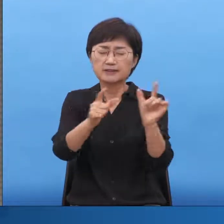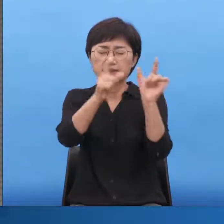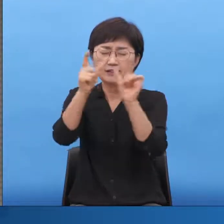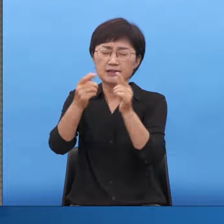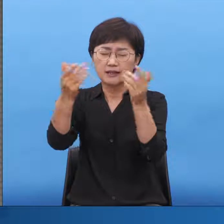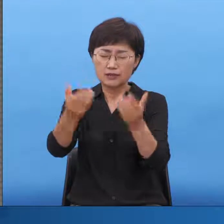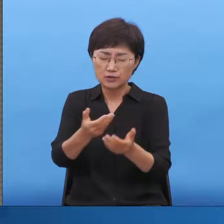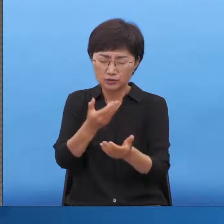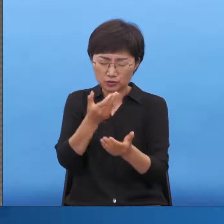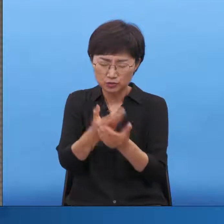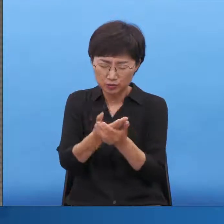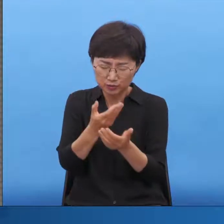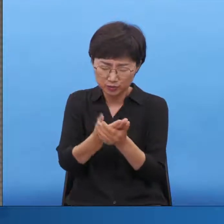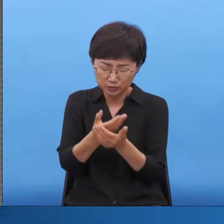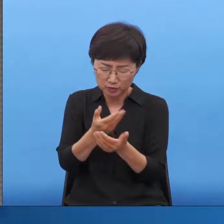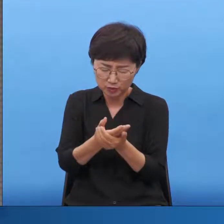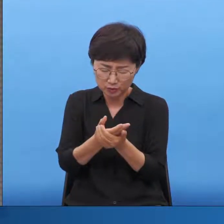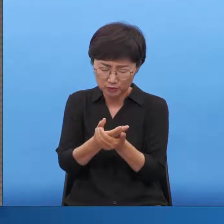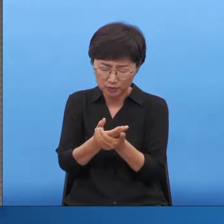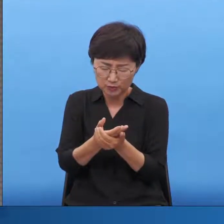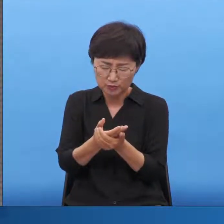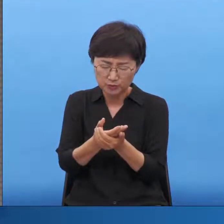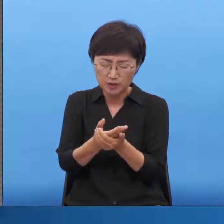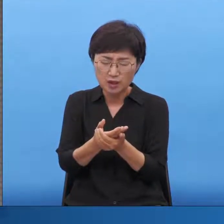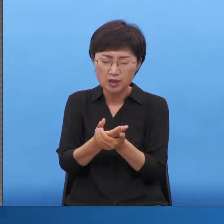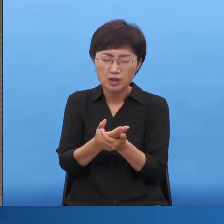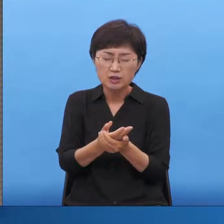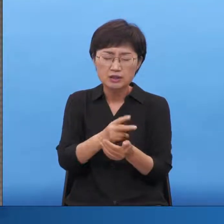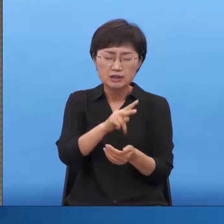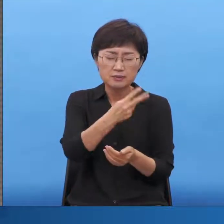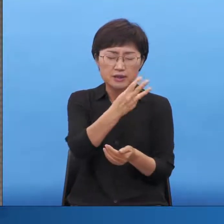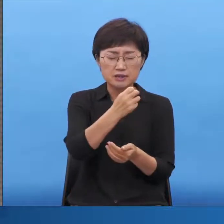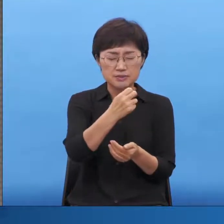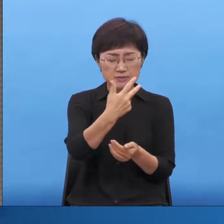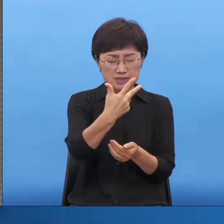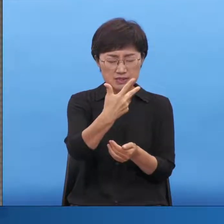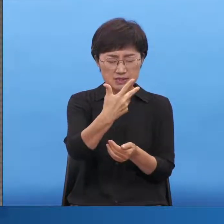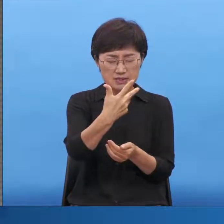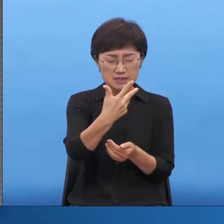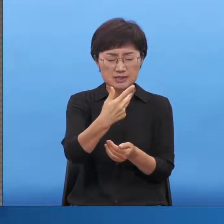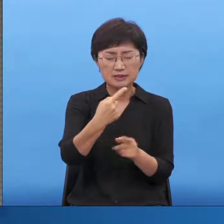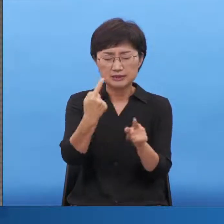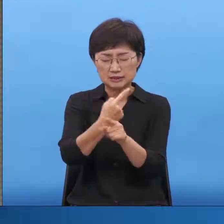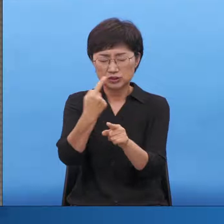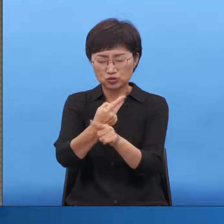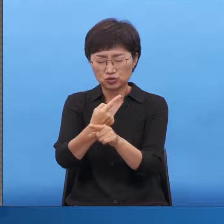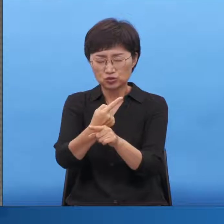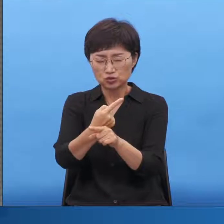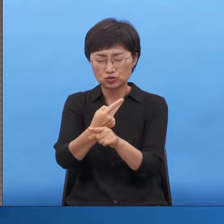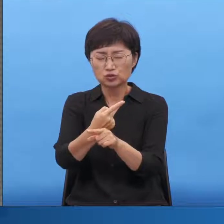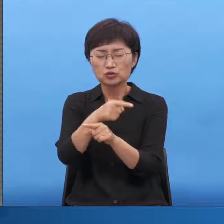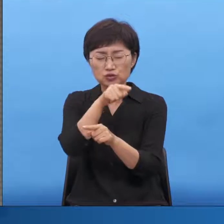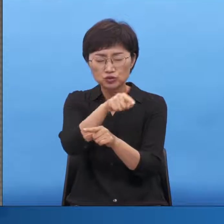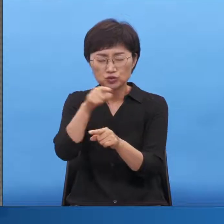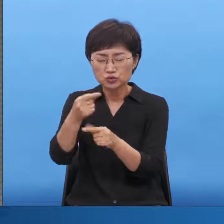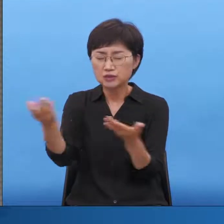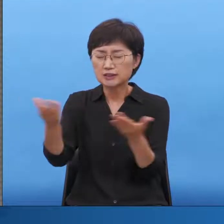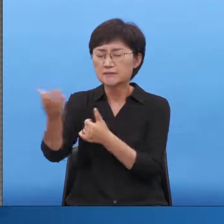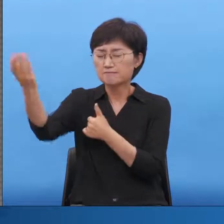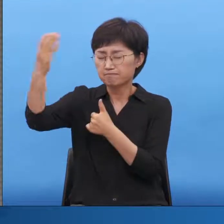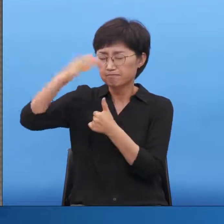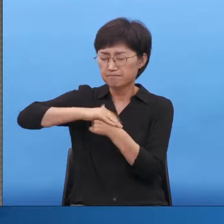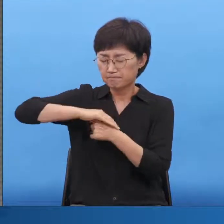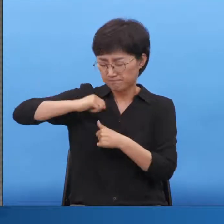让我们全圣徒能够确认神的圣约看到应允的流向吧。 하나님께서 주신 237 치유 서밋의 미션을 온전히 감당하는 교회가 되게